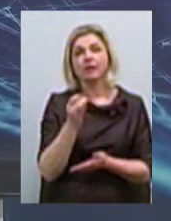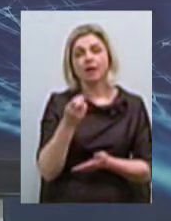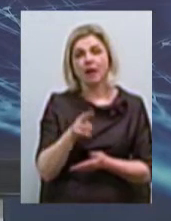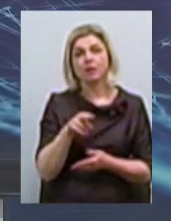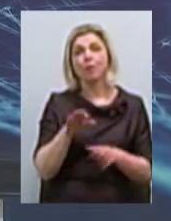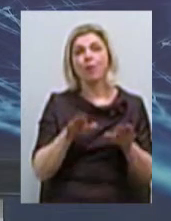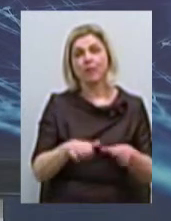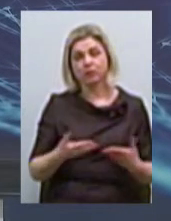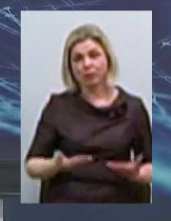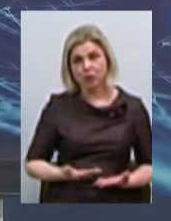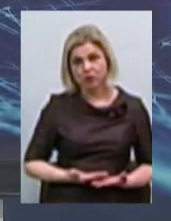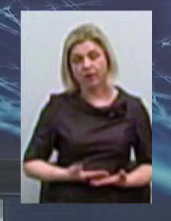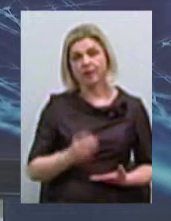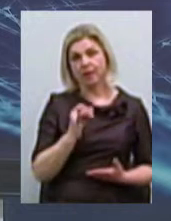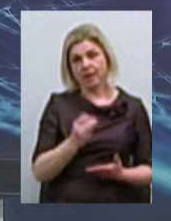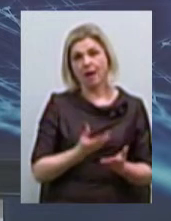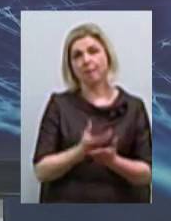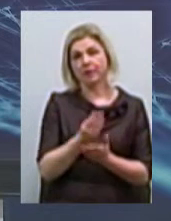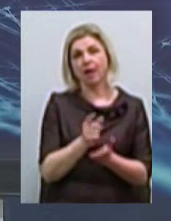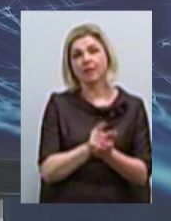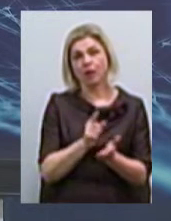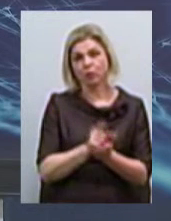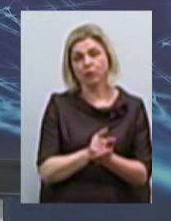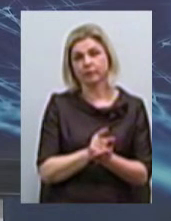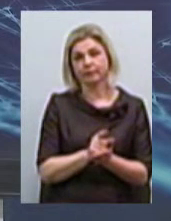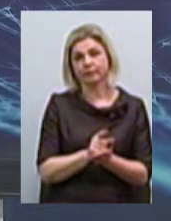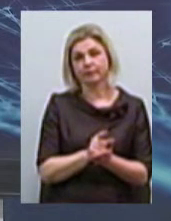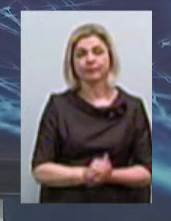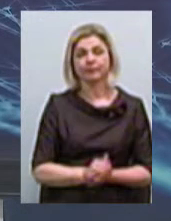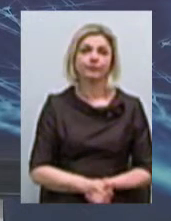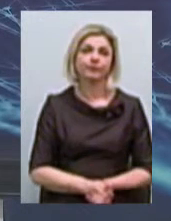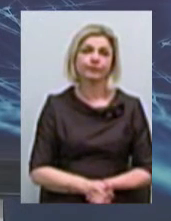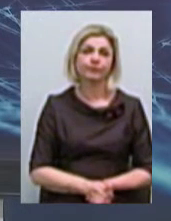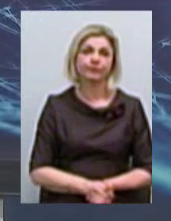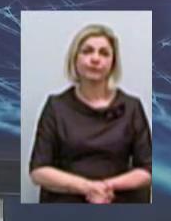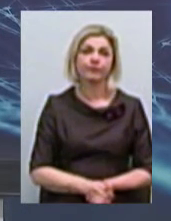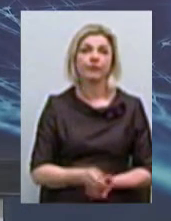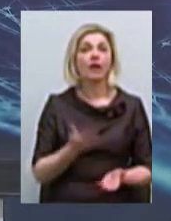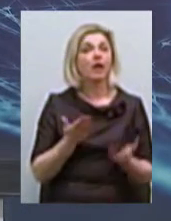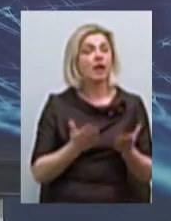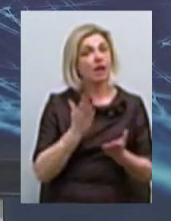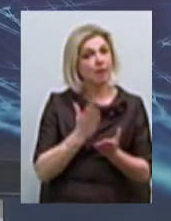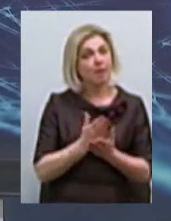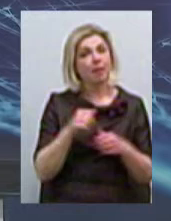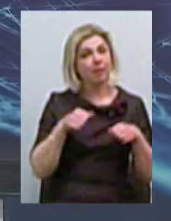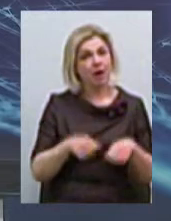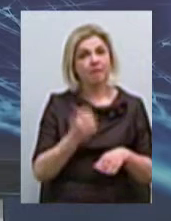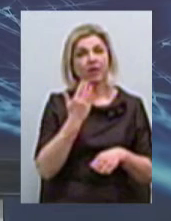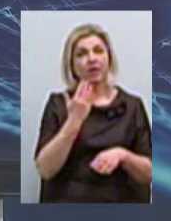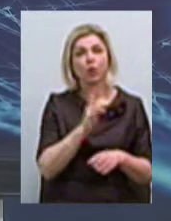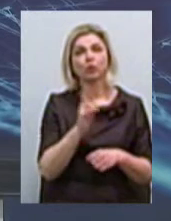місцем проживання та сплатити податки в терміни, визначені податковим кодексом. А чи має право іноземець, який має